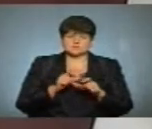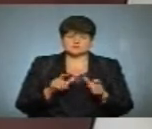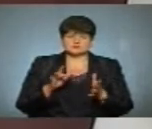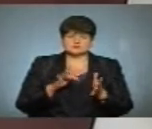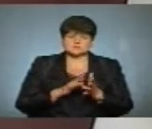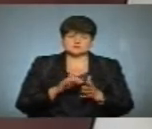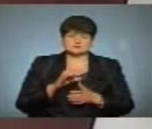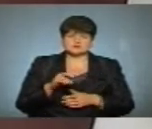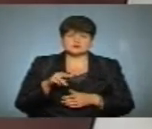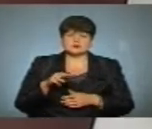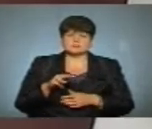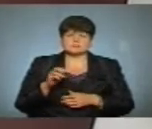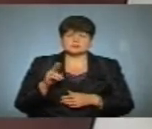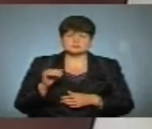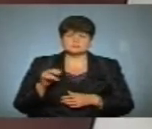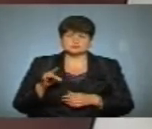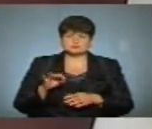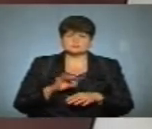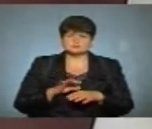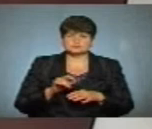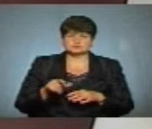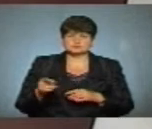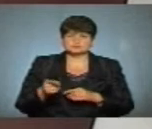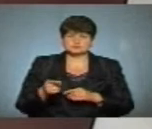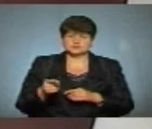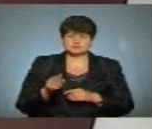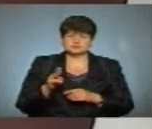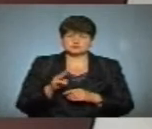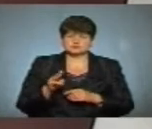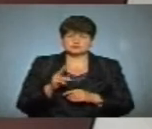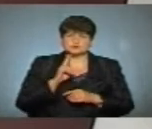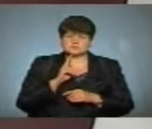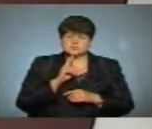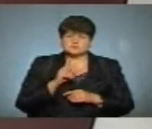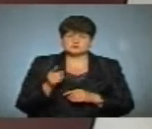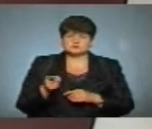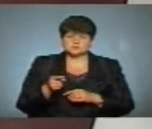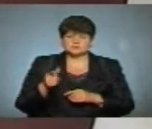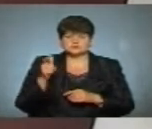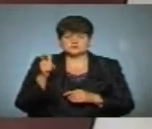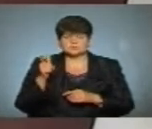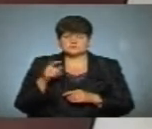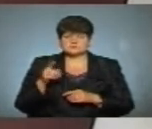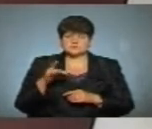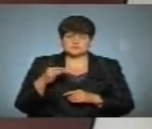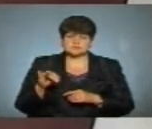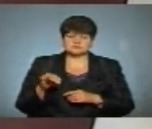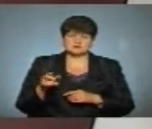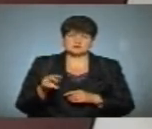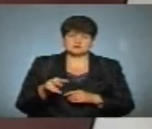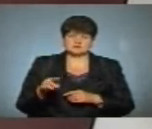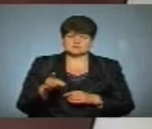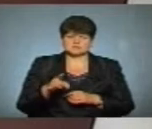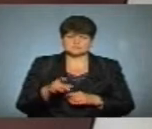Світлана Матіпура. За її словами, захворіли люди у Тернополі, Шумському, Кременецькому, Тернопільському, Чортківському, Збаразькому і